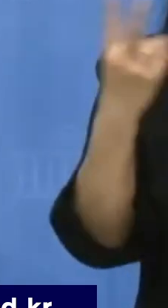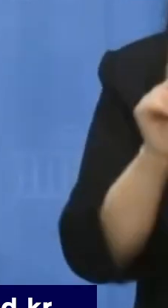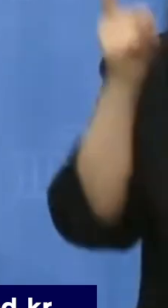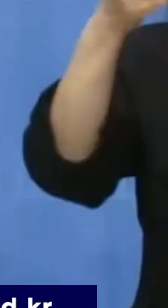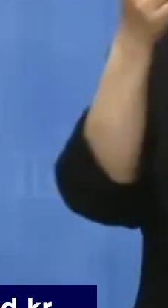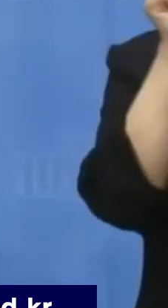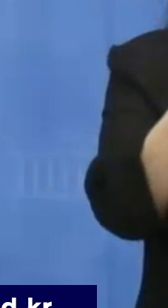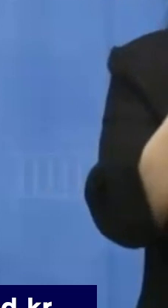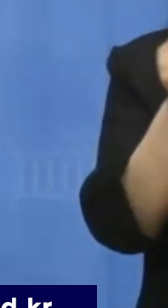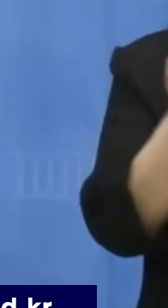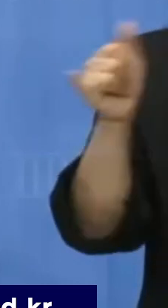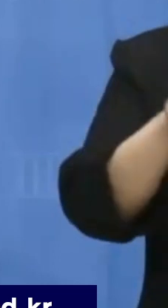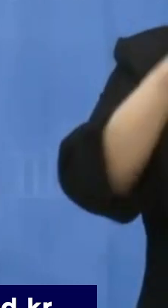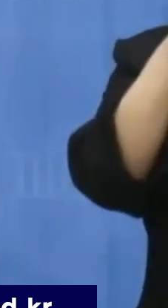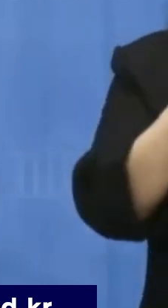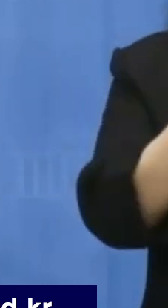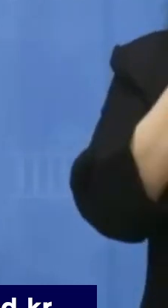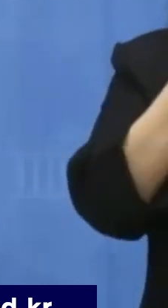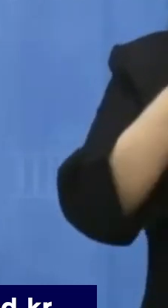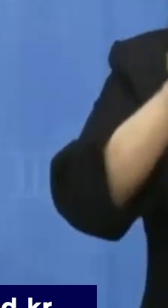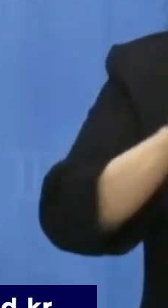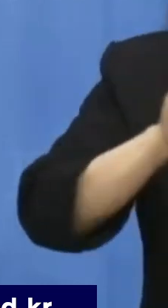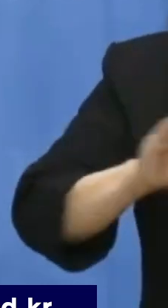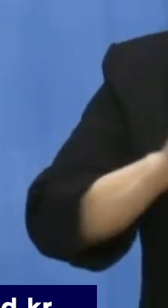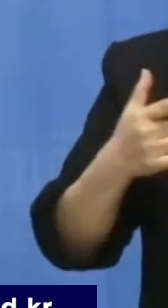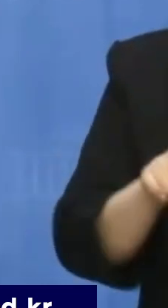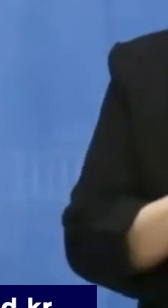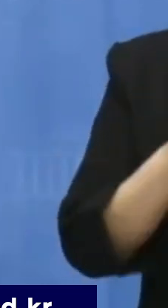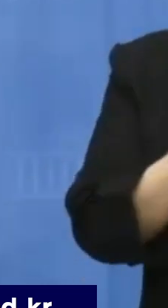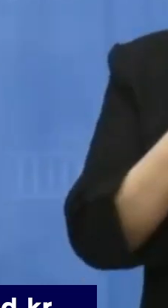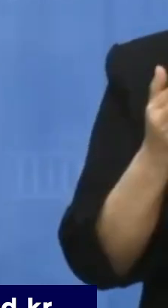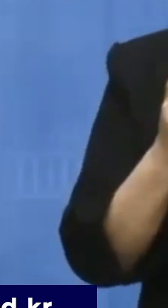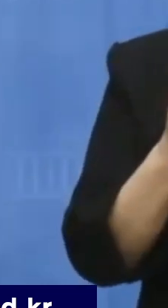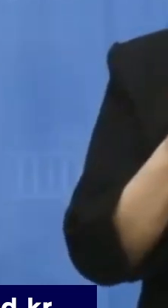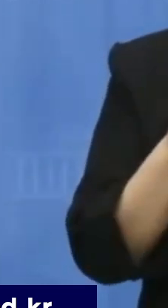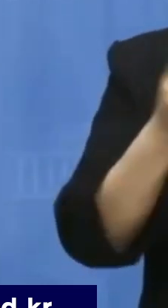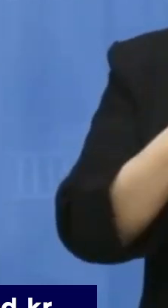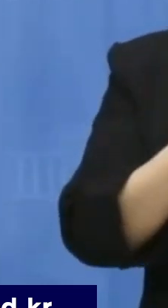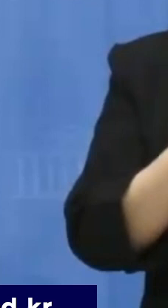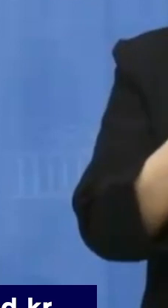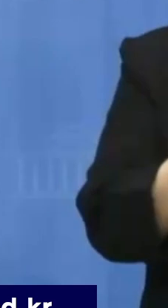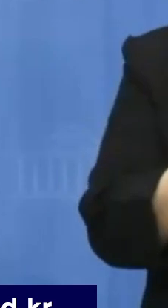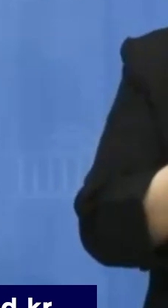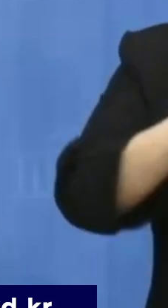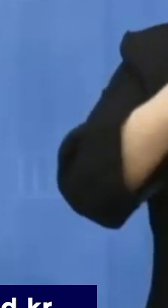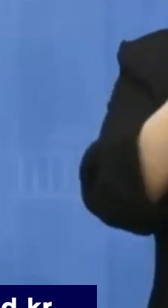고위직에 대한 인사, 중요 현안에 대한 대응 등을 비공식적으로 그리고 폐쇄적으로